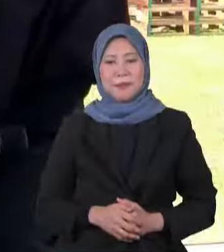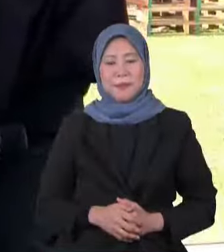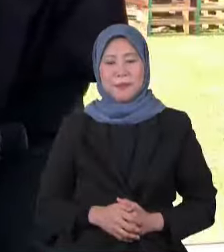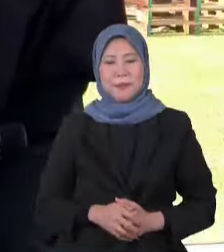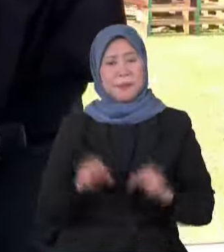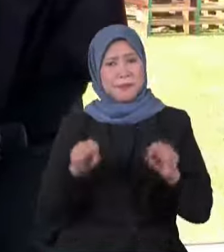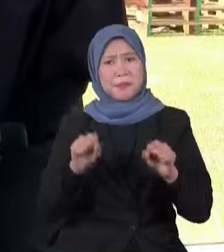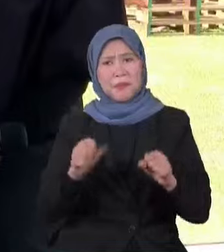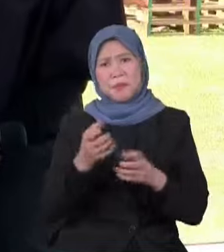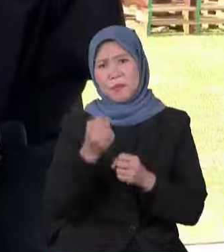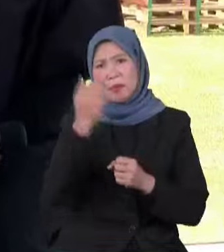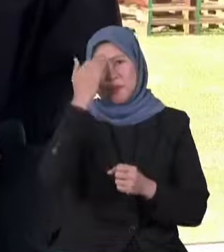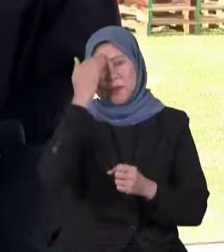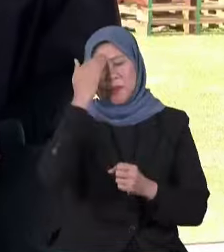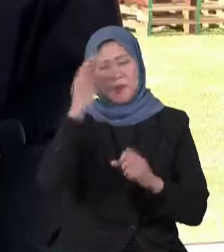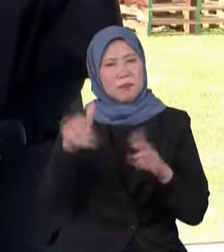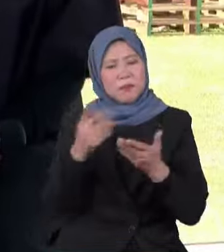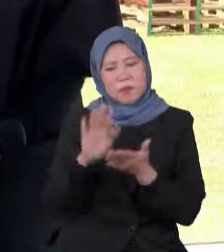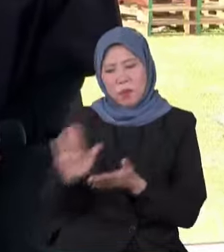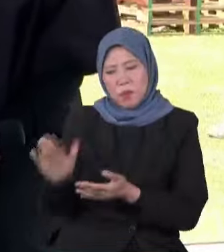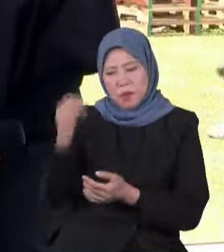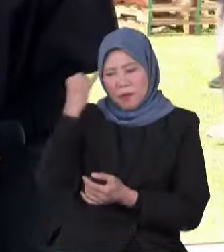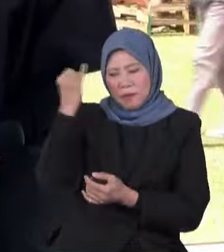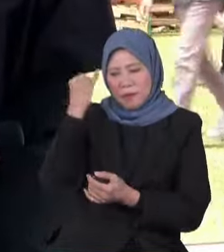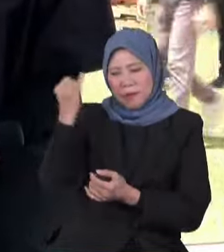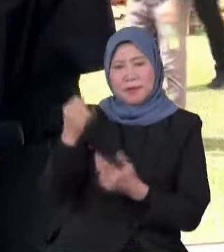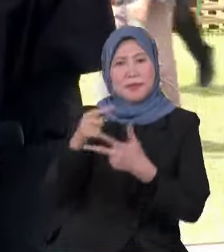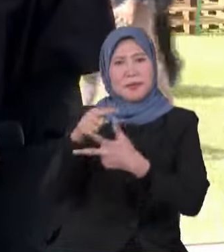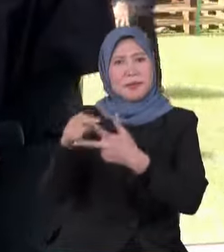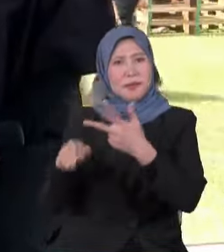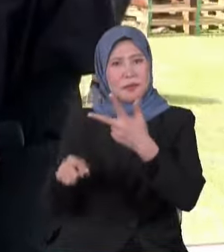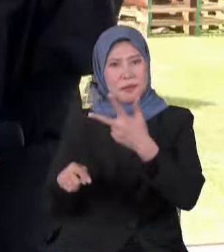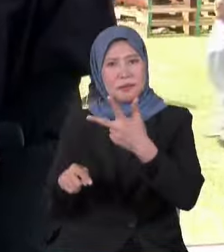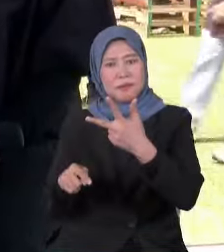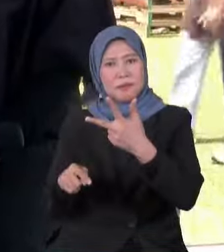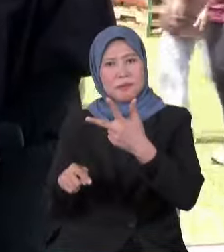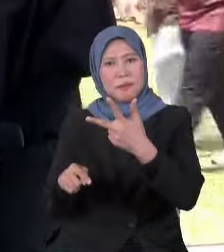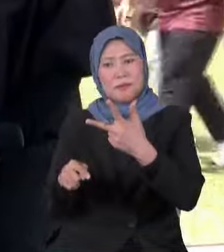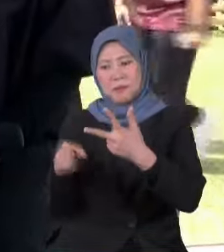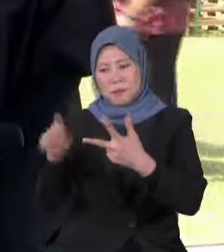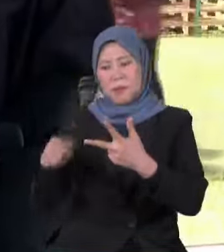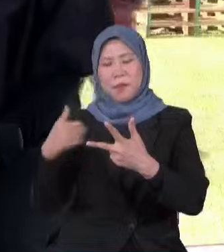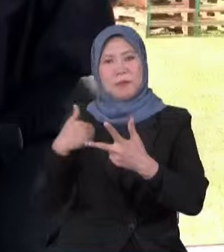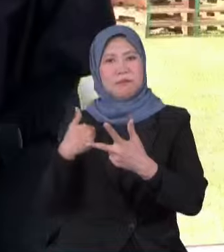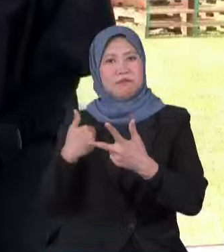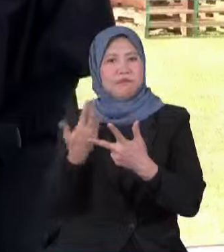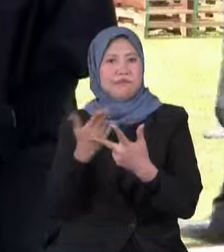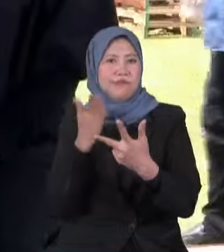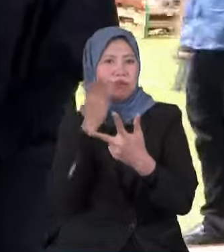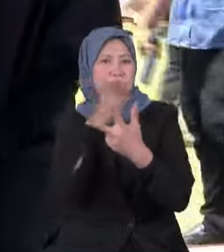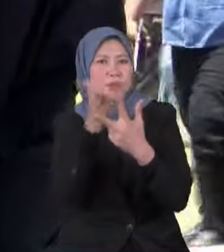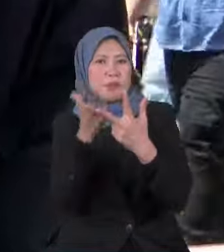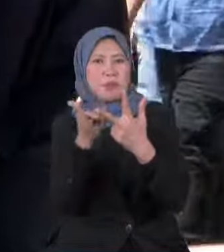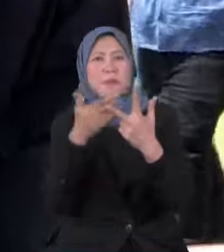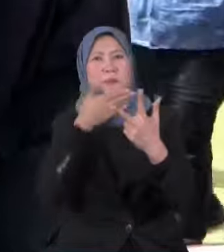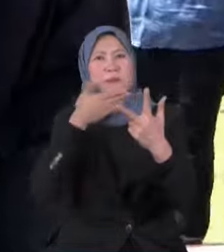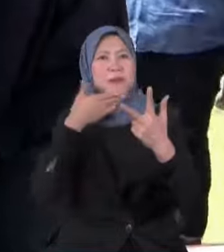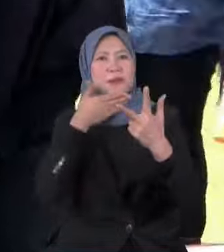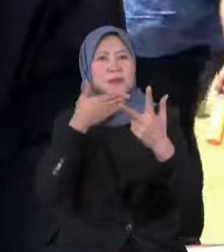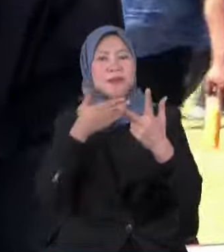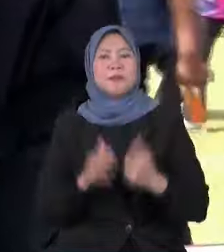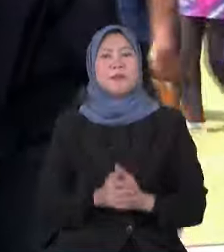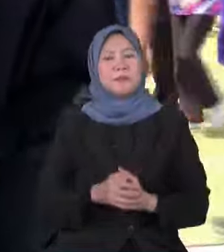kita nak tahu apakah pandangan, bagi pandangan Izzy sendiri, tiga kriteria yang perlu ada sebagai seorang belia.